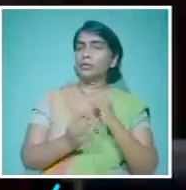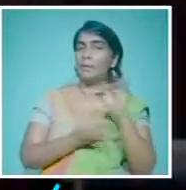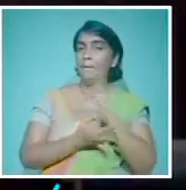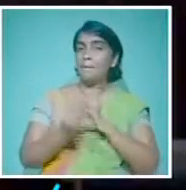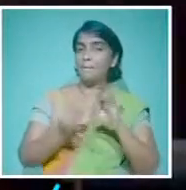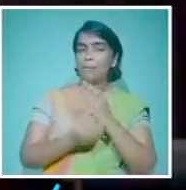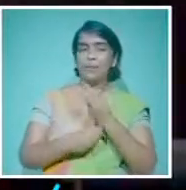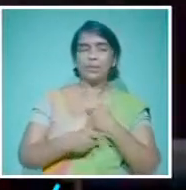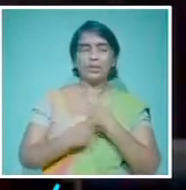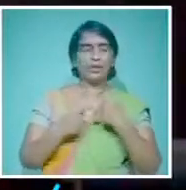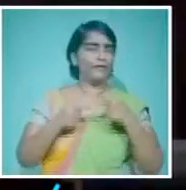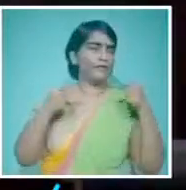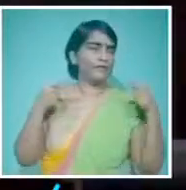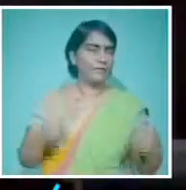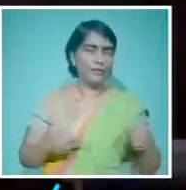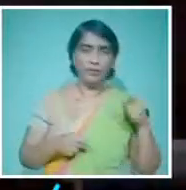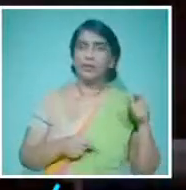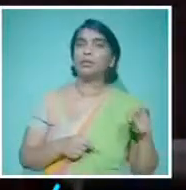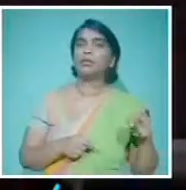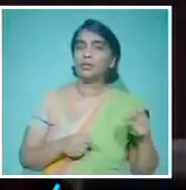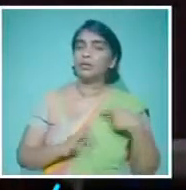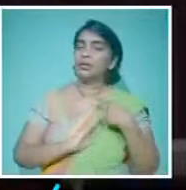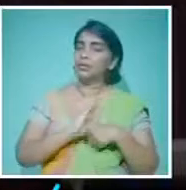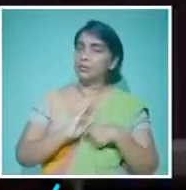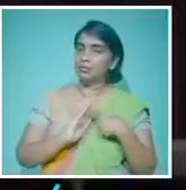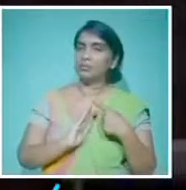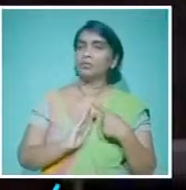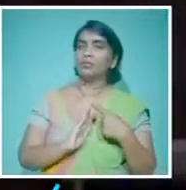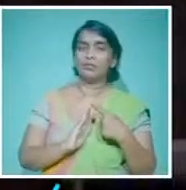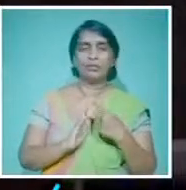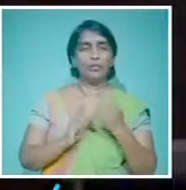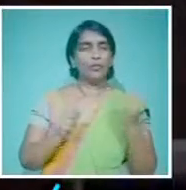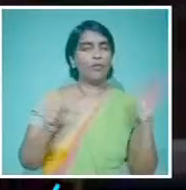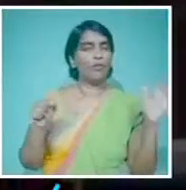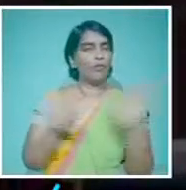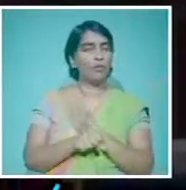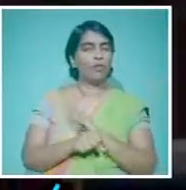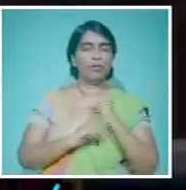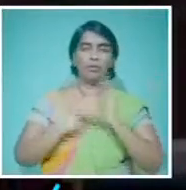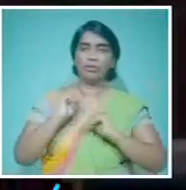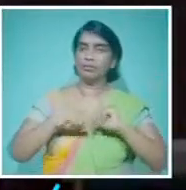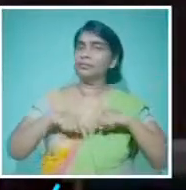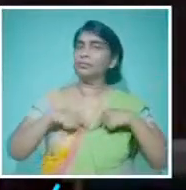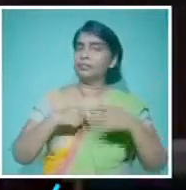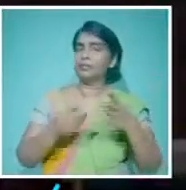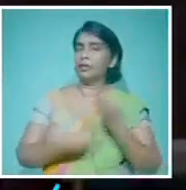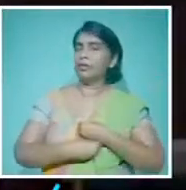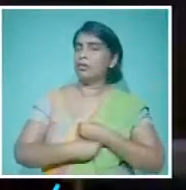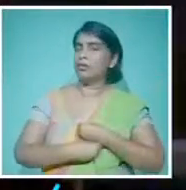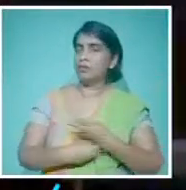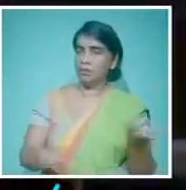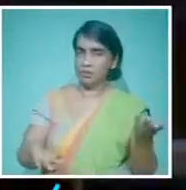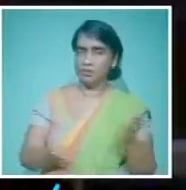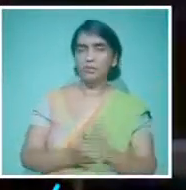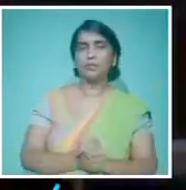terbadi virodiva. Merate sampurna memekrama wedya vinasa karna.